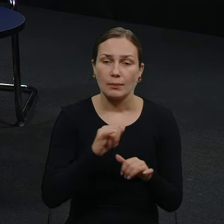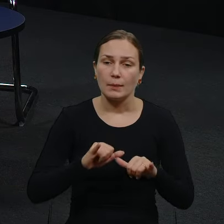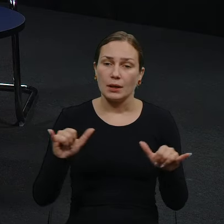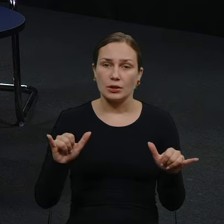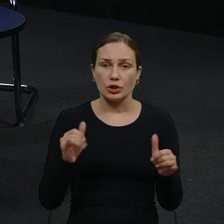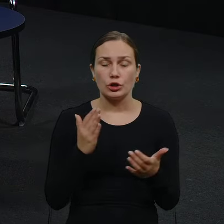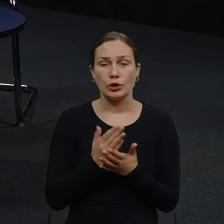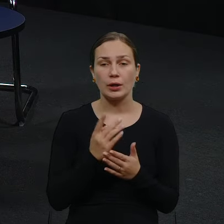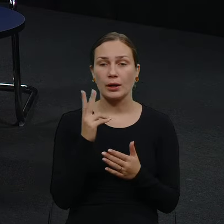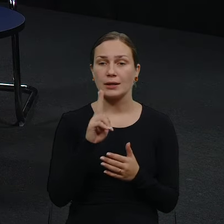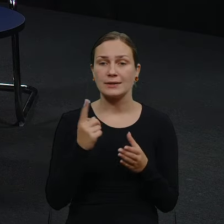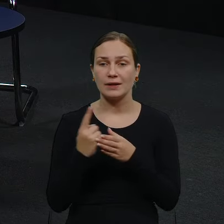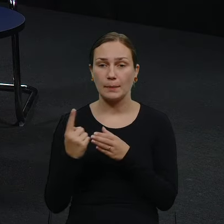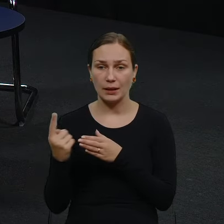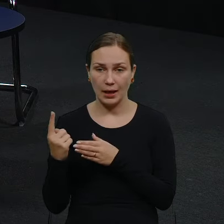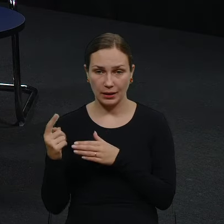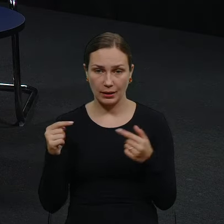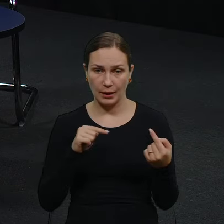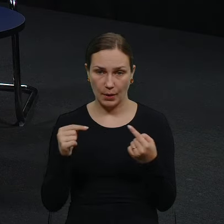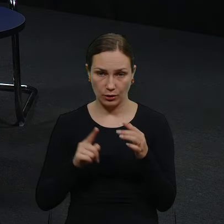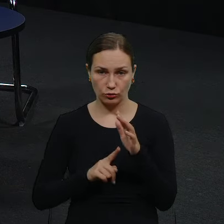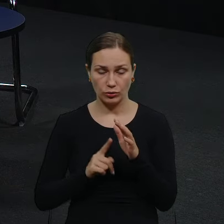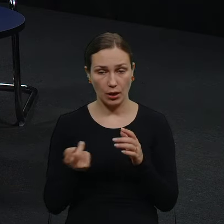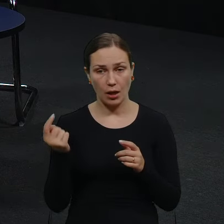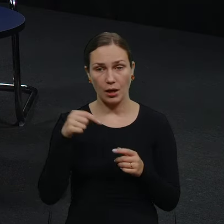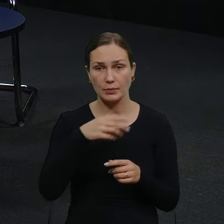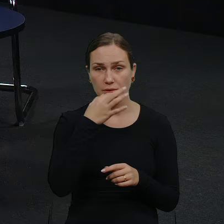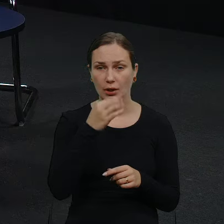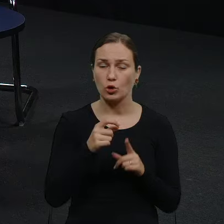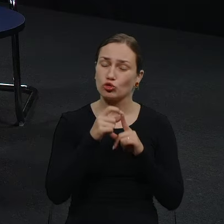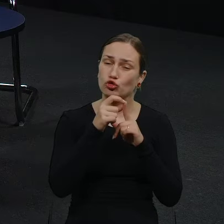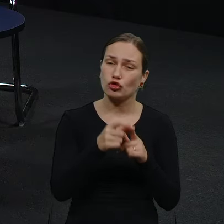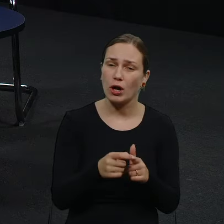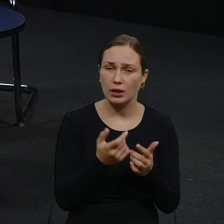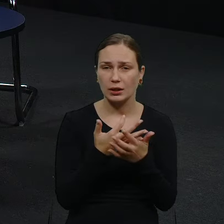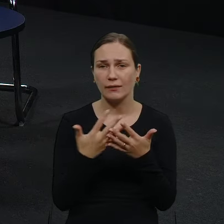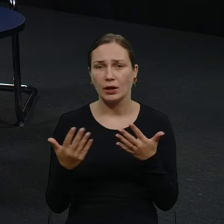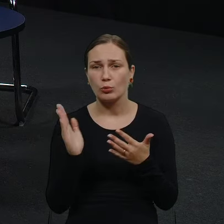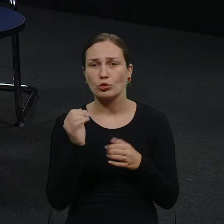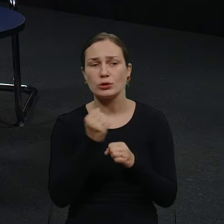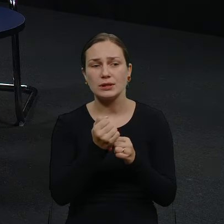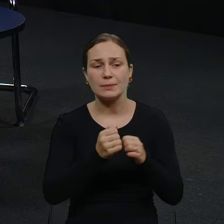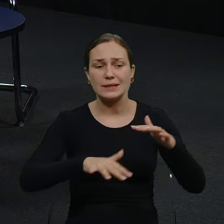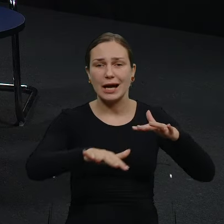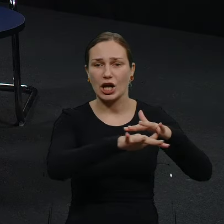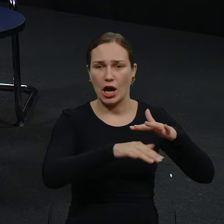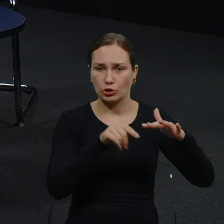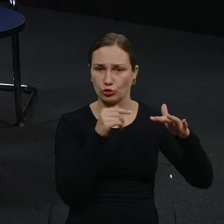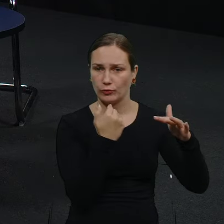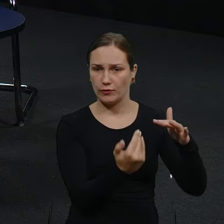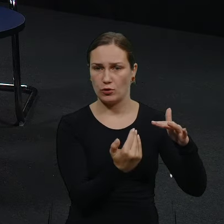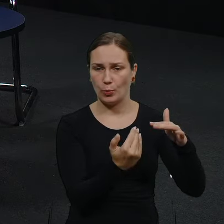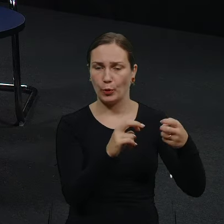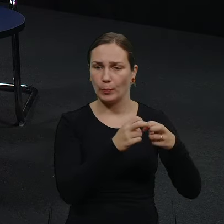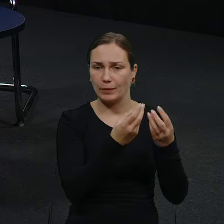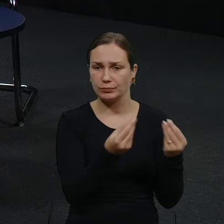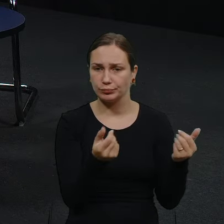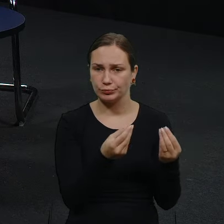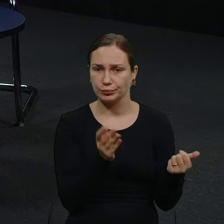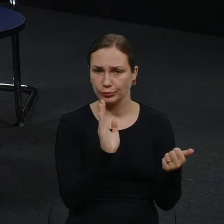kurie vienmandatininkai atėjo į debatus, sako, kad ir žada rinkėjams, kad dirbs būtent tam kraštui, spręs būtent to krašto